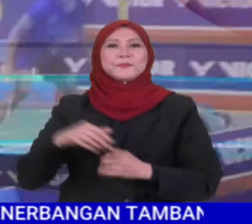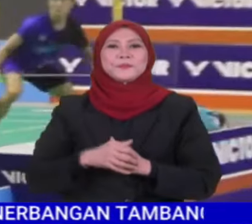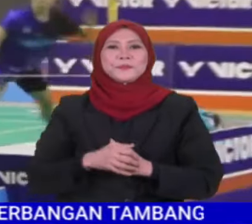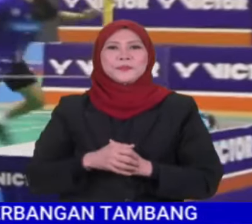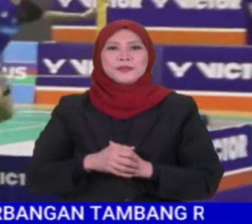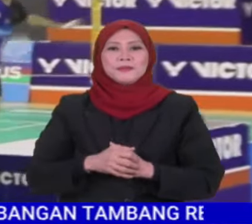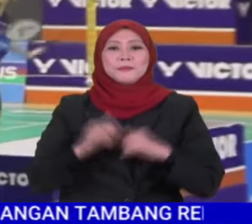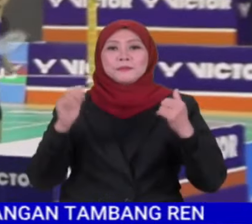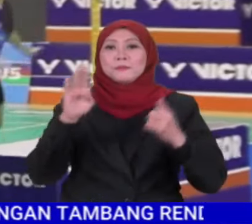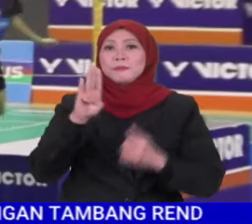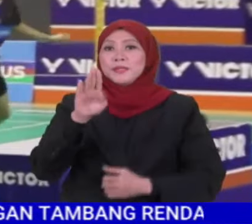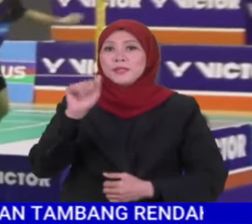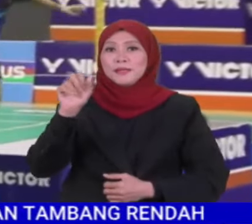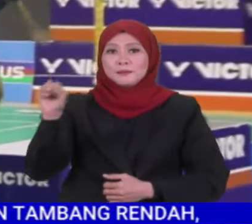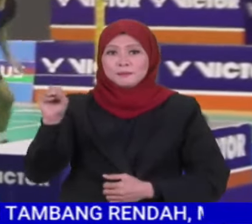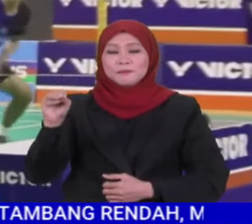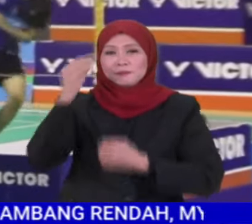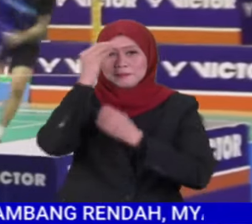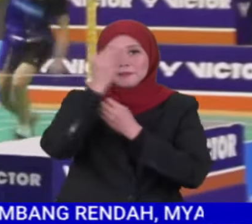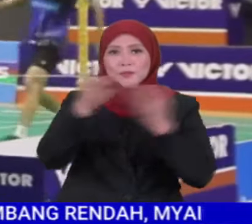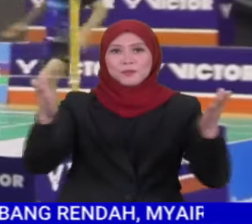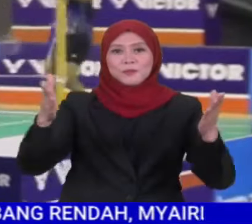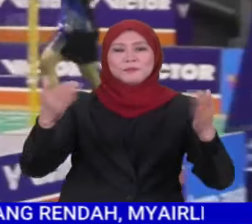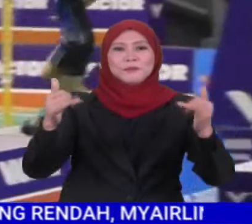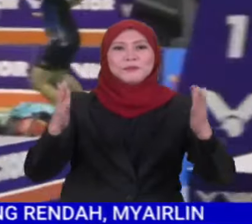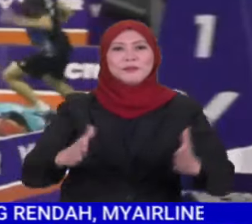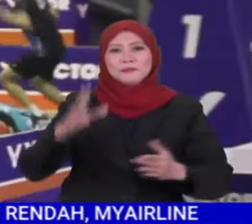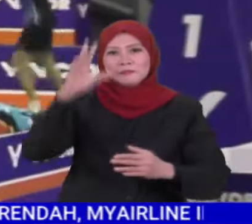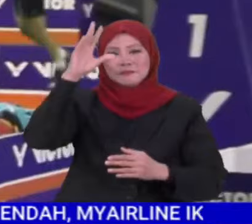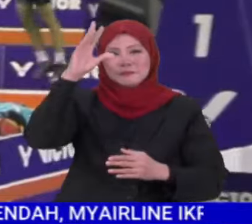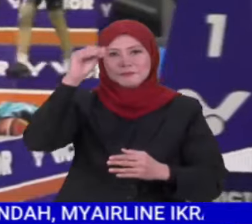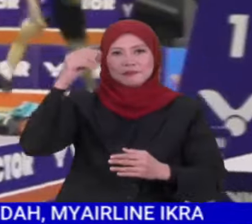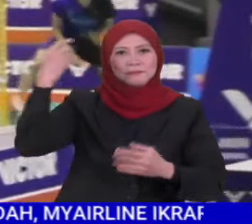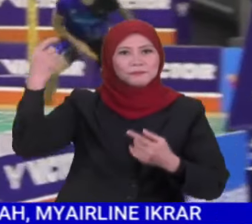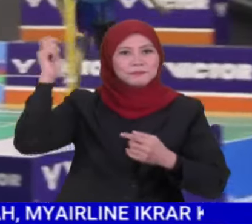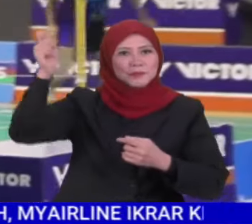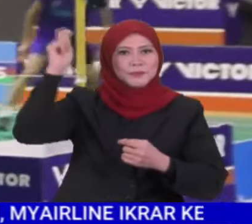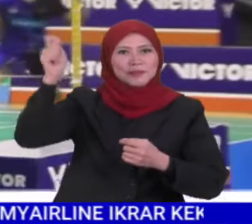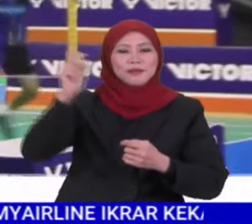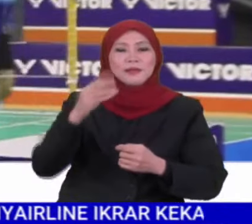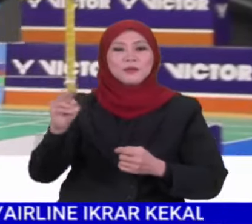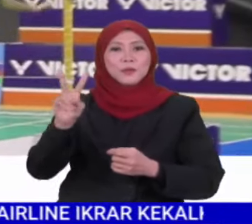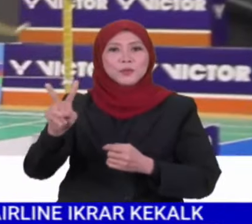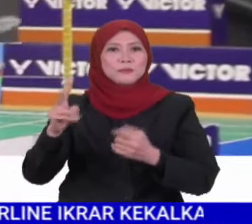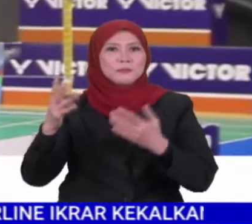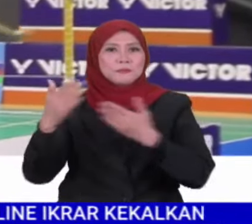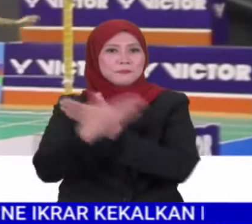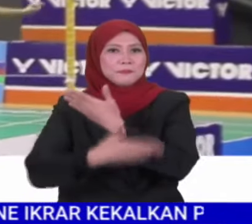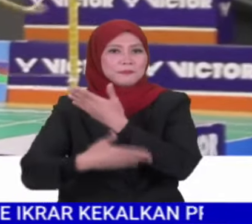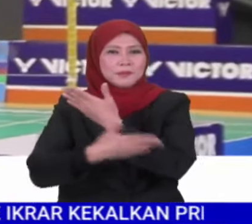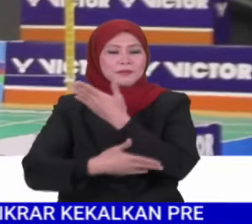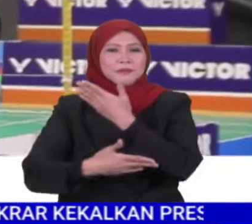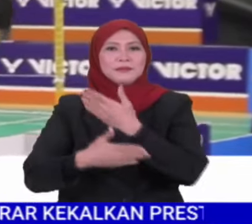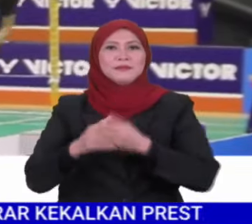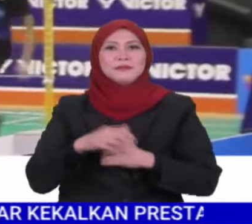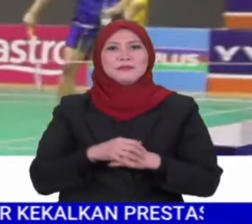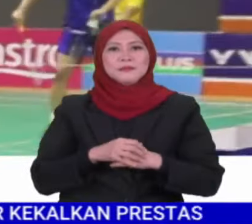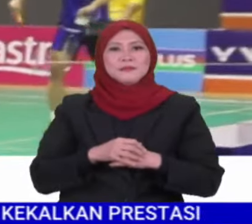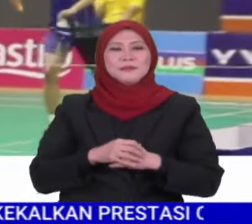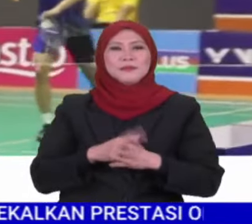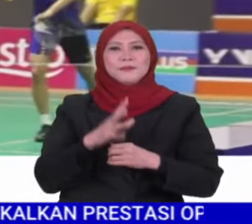februarium dalam kenyataan memalukan pemain badminton lelaki termasuk 2 pemain negara Yong Junho